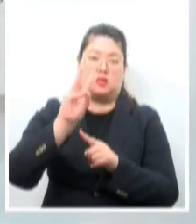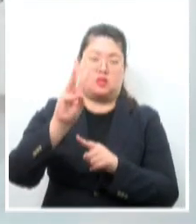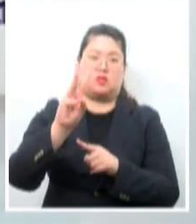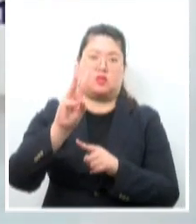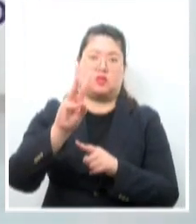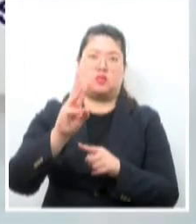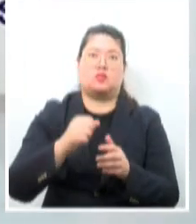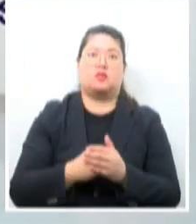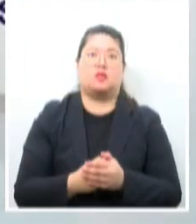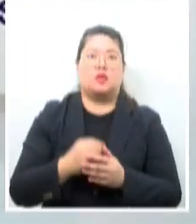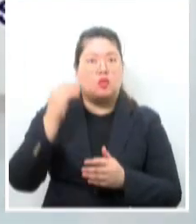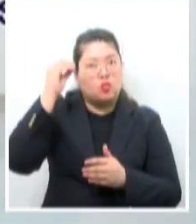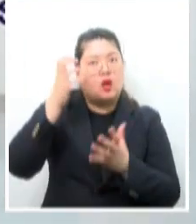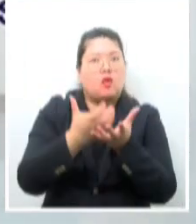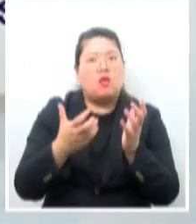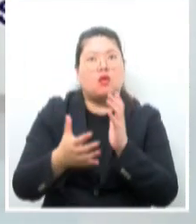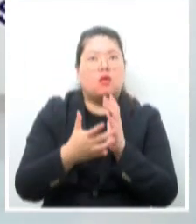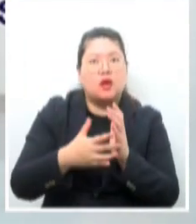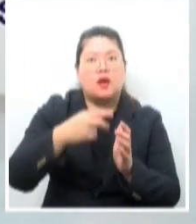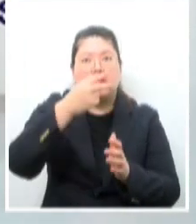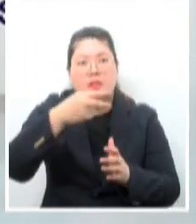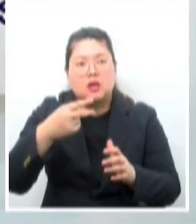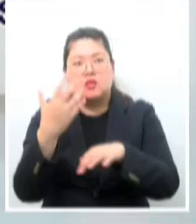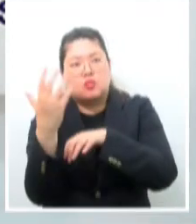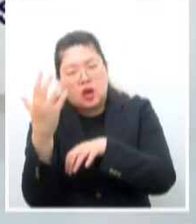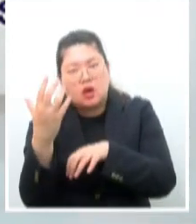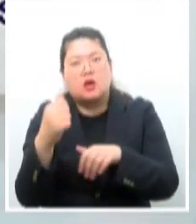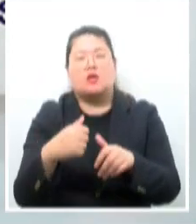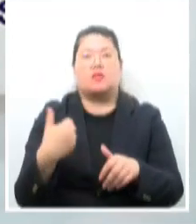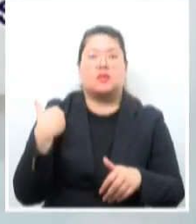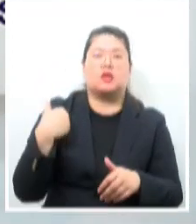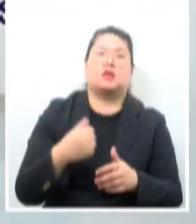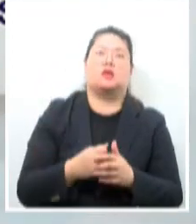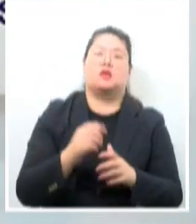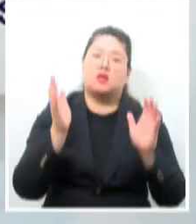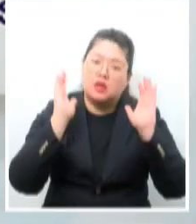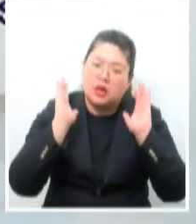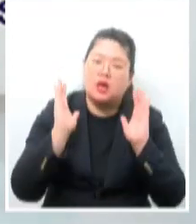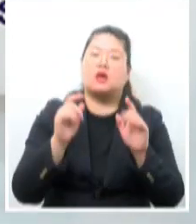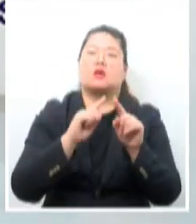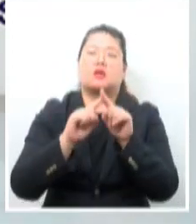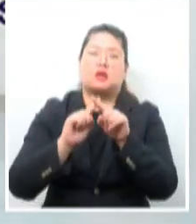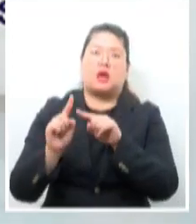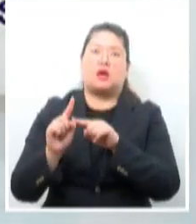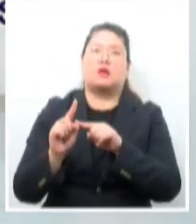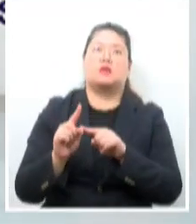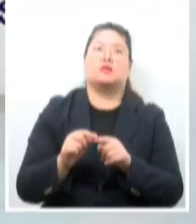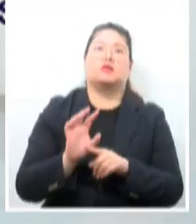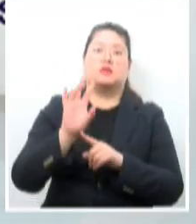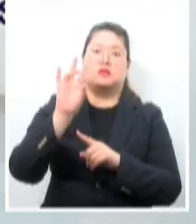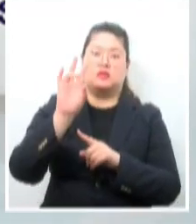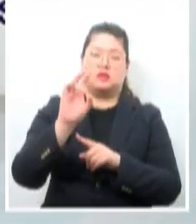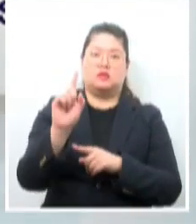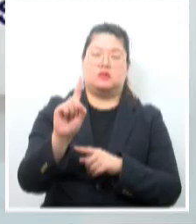านทักษะดิจิทัลและภาษาคอมพิวเตอร์การใช้สื่อโฆษณาประชาสัมพันธ์และด้านที่7